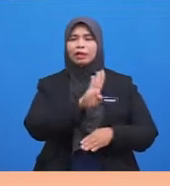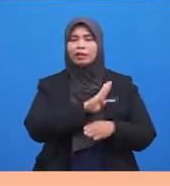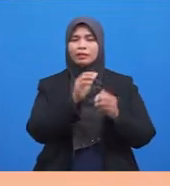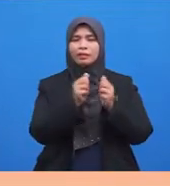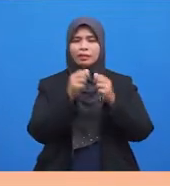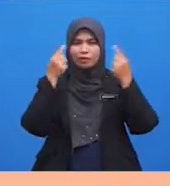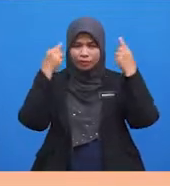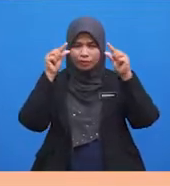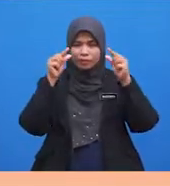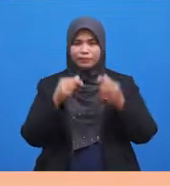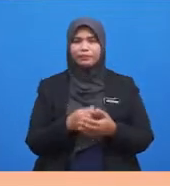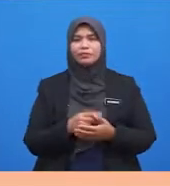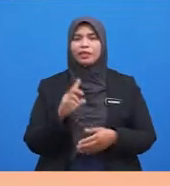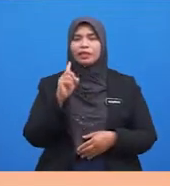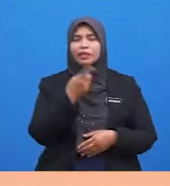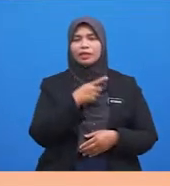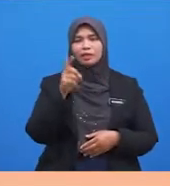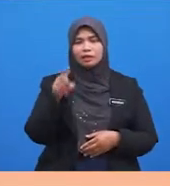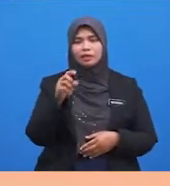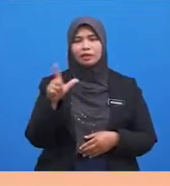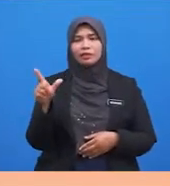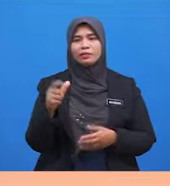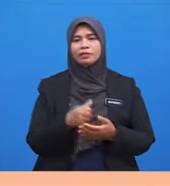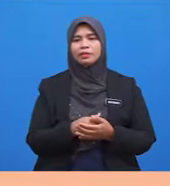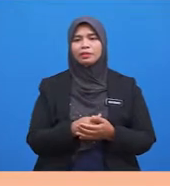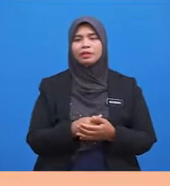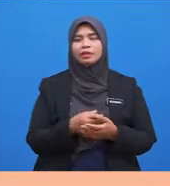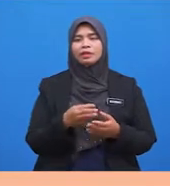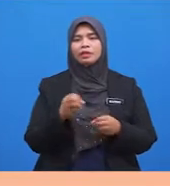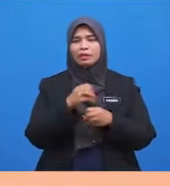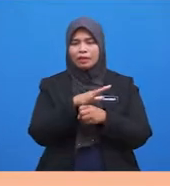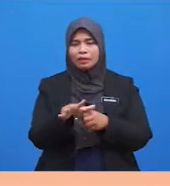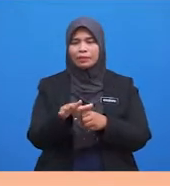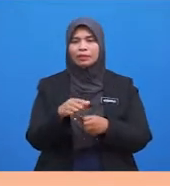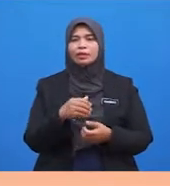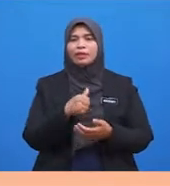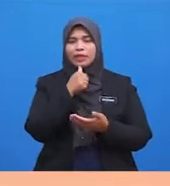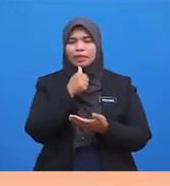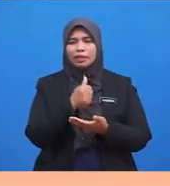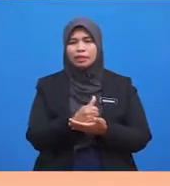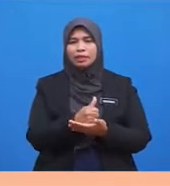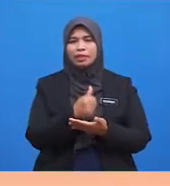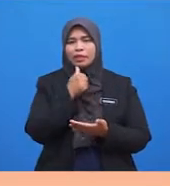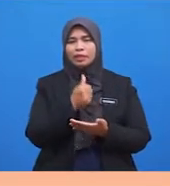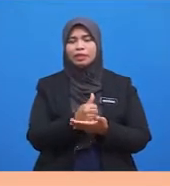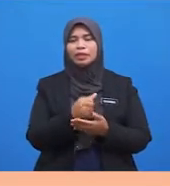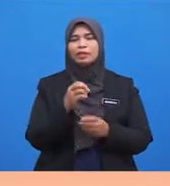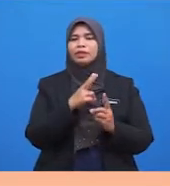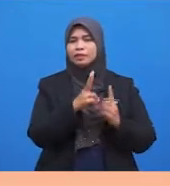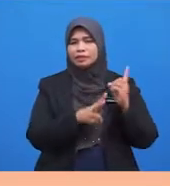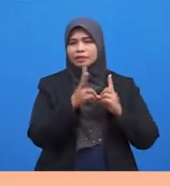guru. Kita hendaklah menerapkan nilai-nilai